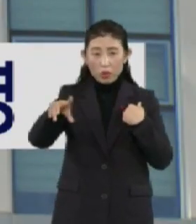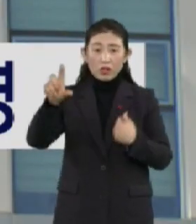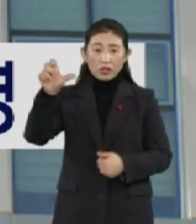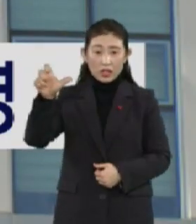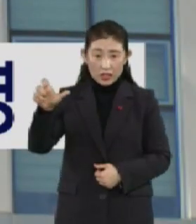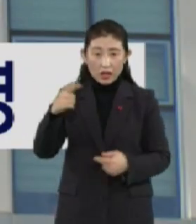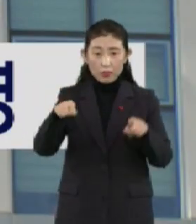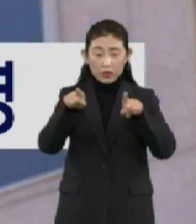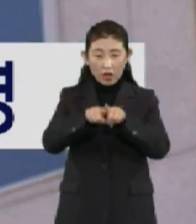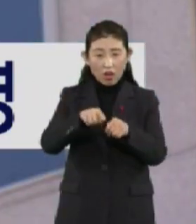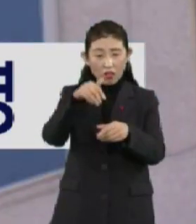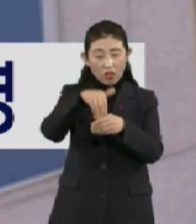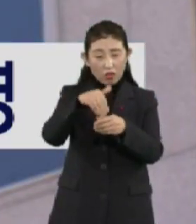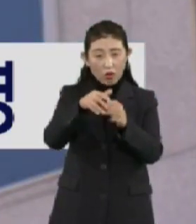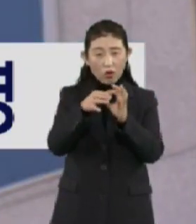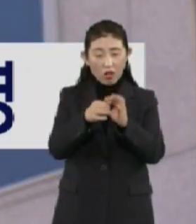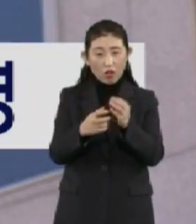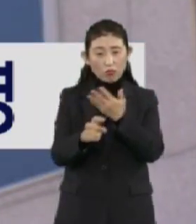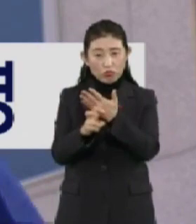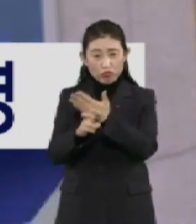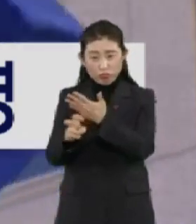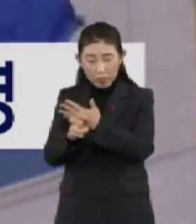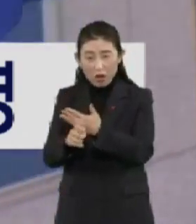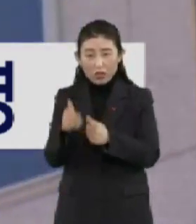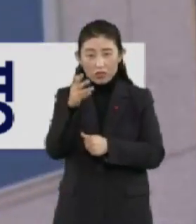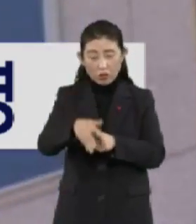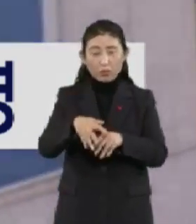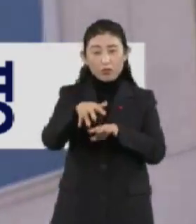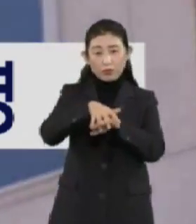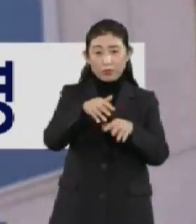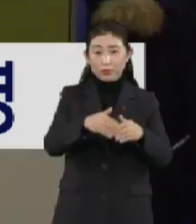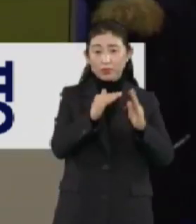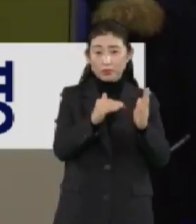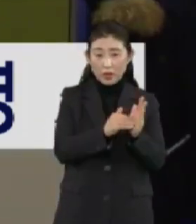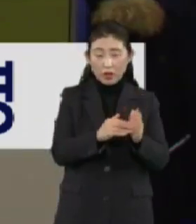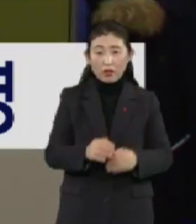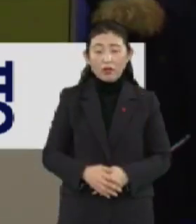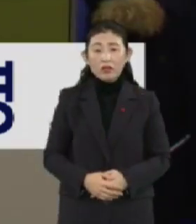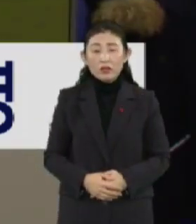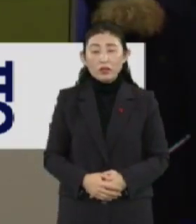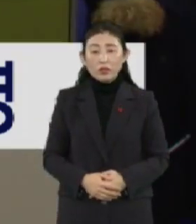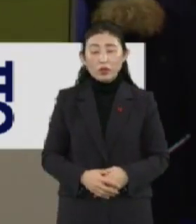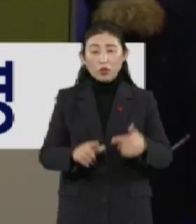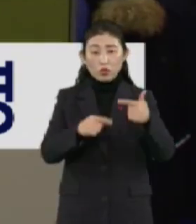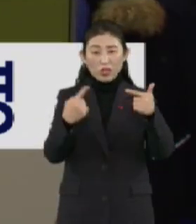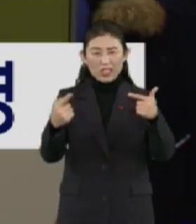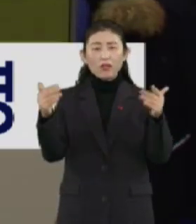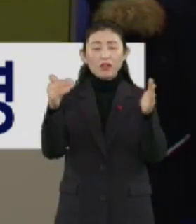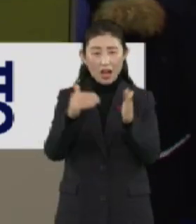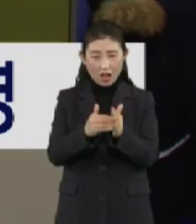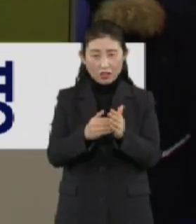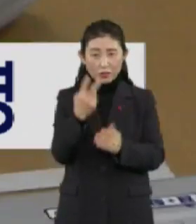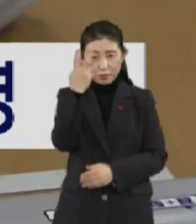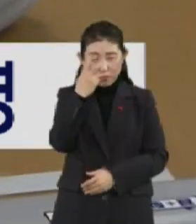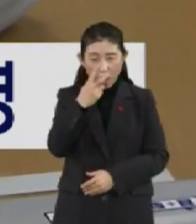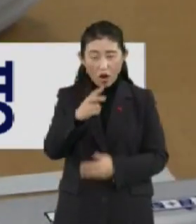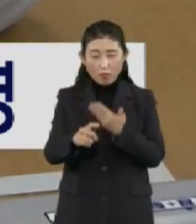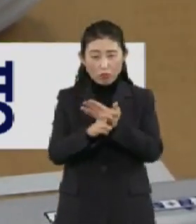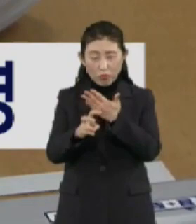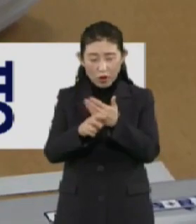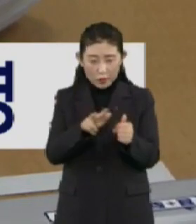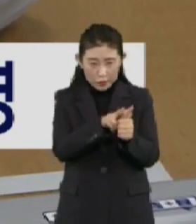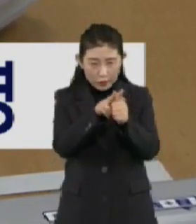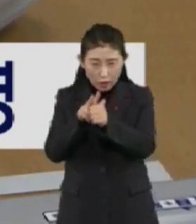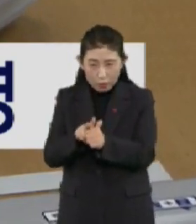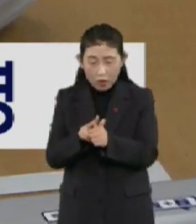15개 경찰서에 선거사범 수사상황실을 만들어 운영합니다. 지방선거일인 오는 6월 1일까지 범죄 첩보